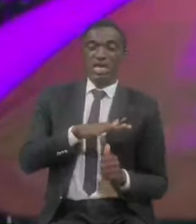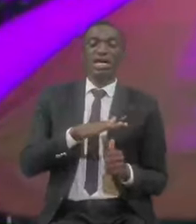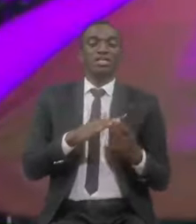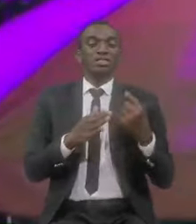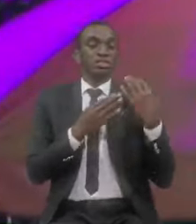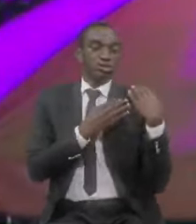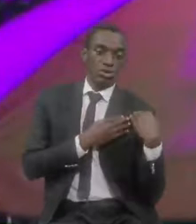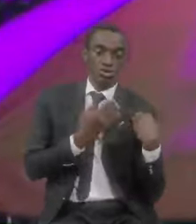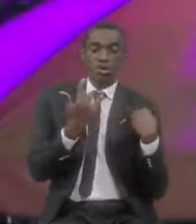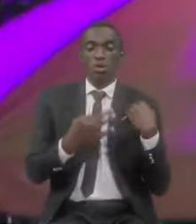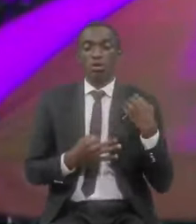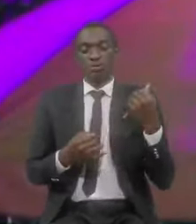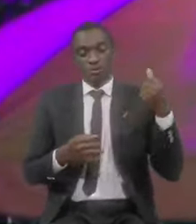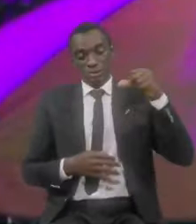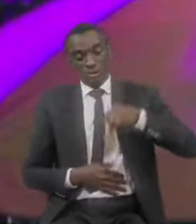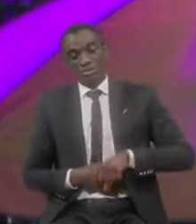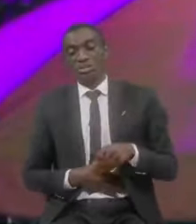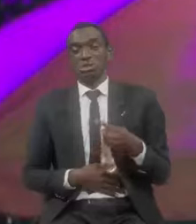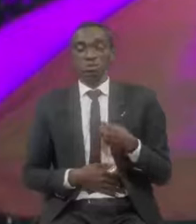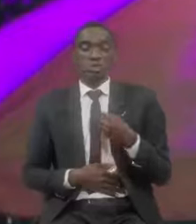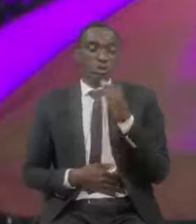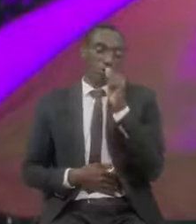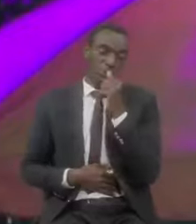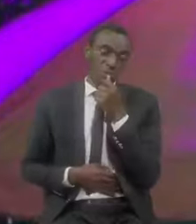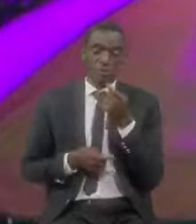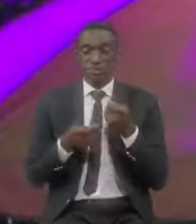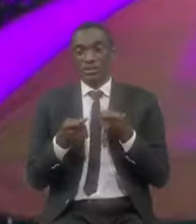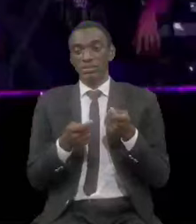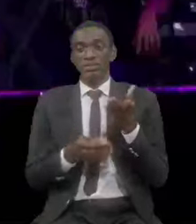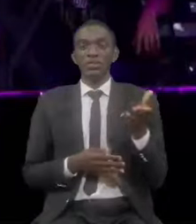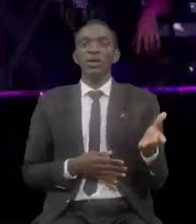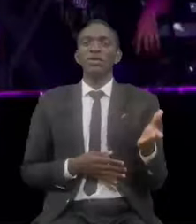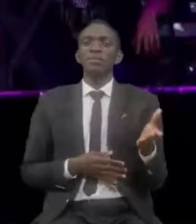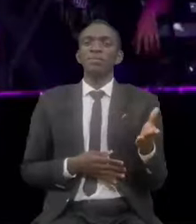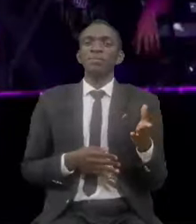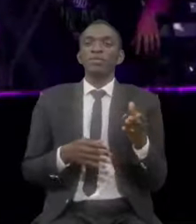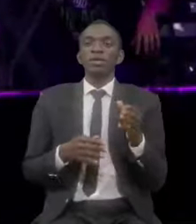Je vais rester sous le lourd fardeau de la condamnation.